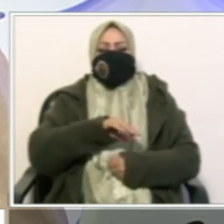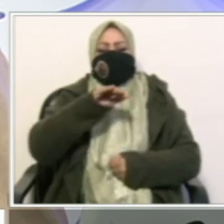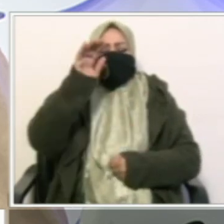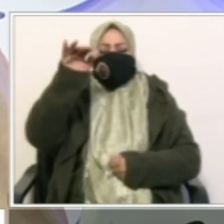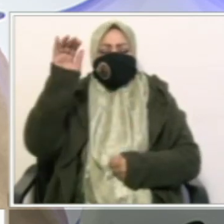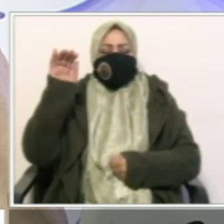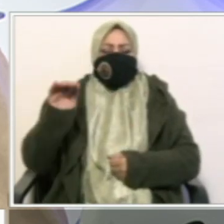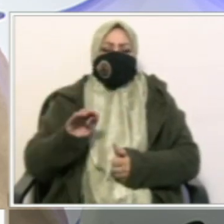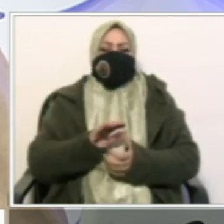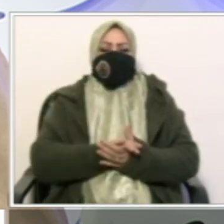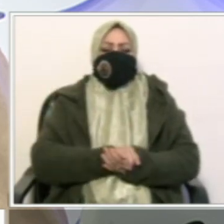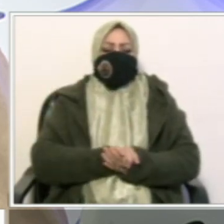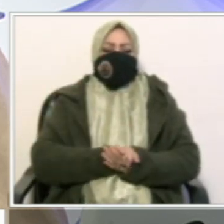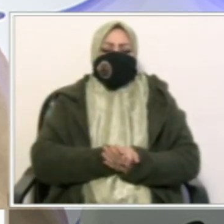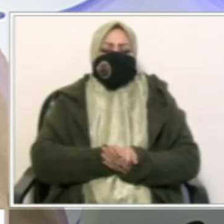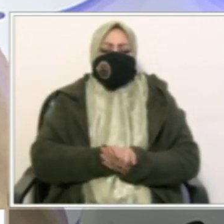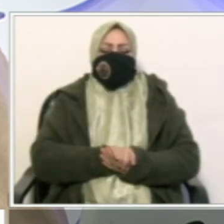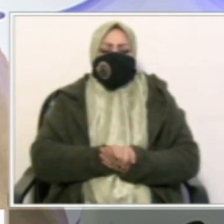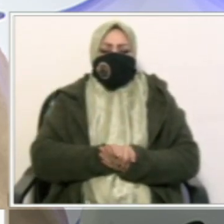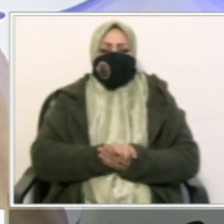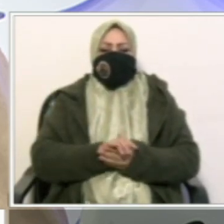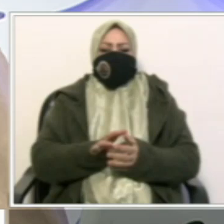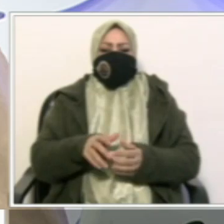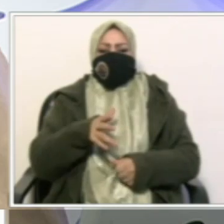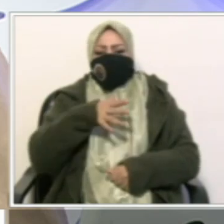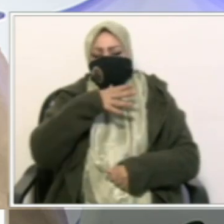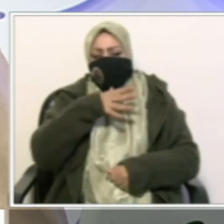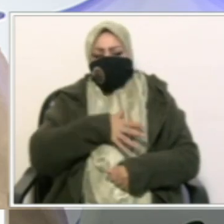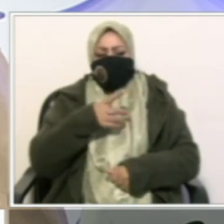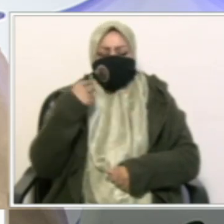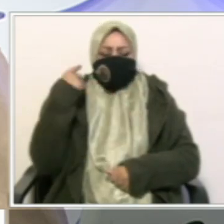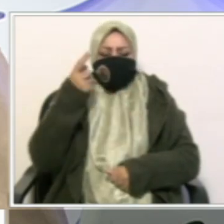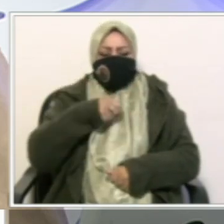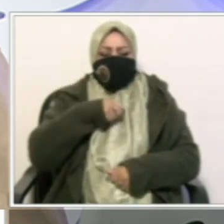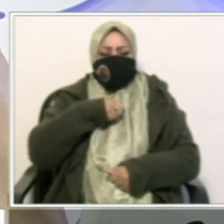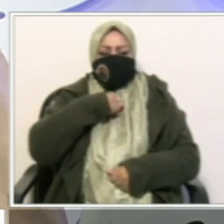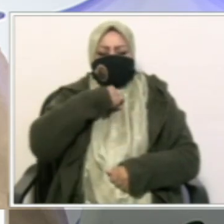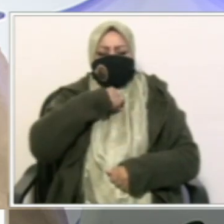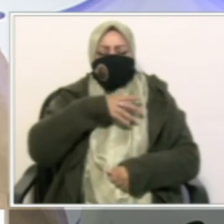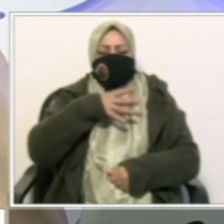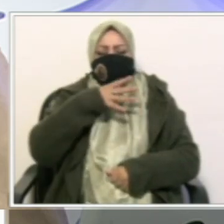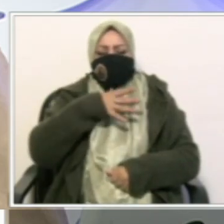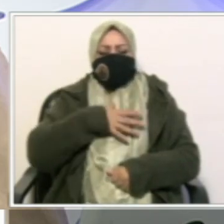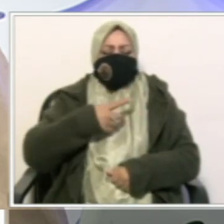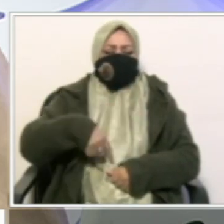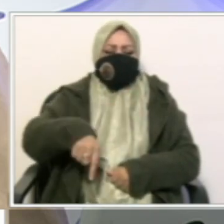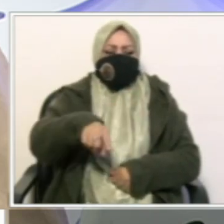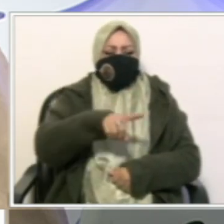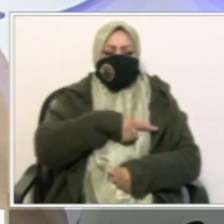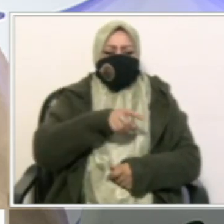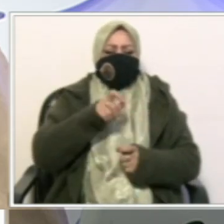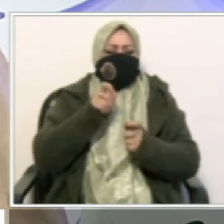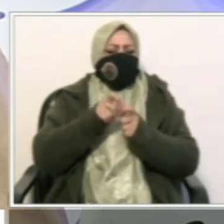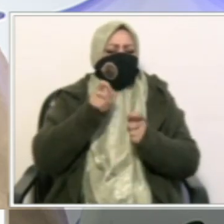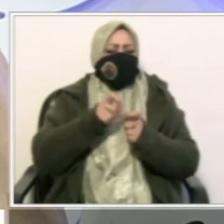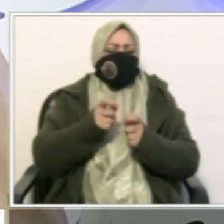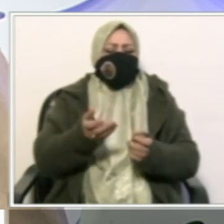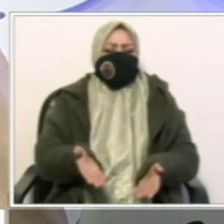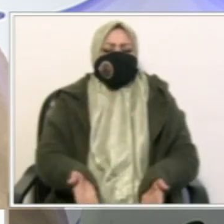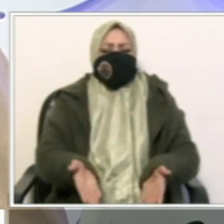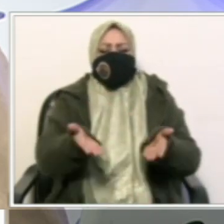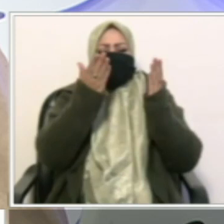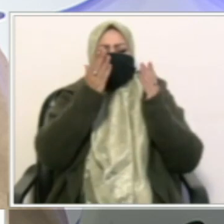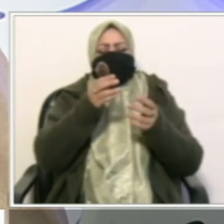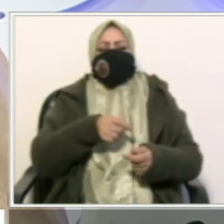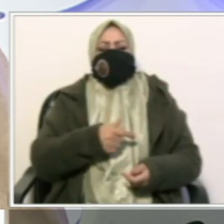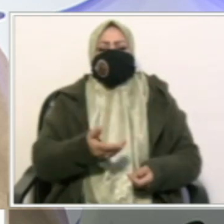شيخ عفتاح ما تذكركش على الله وأمثال المشايخ نبوكم تتقدمون يا شيخ عفتاح نبوكم تنزلون أنتم وتصدروا بكلمة الحق ونحن وراكم يا